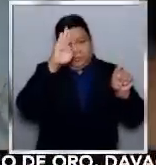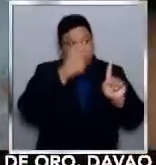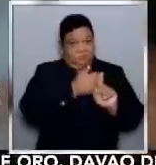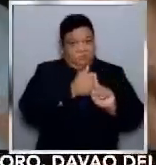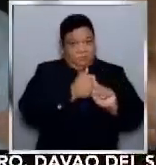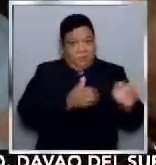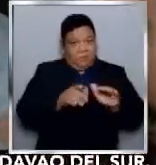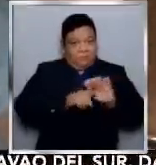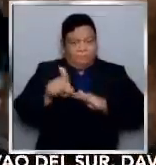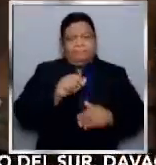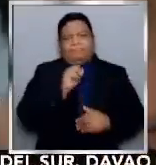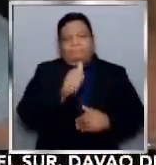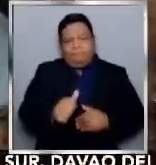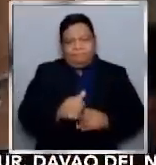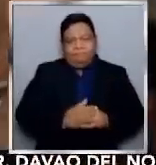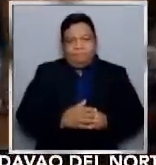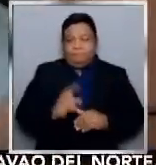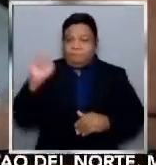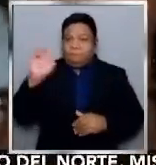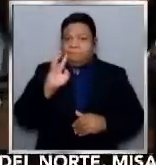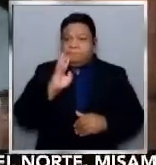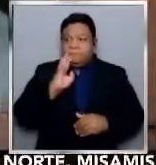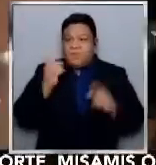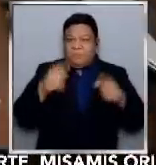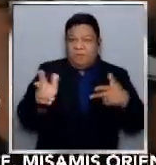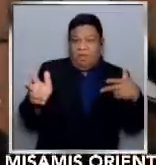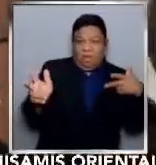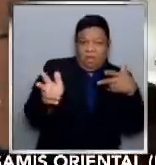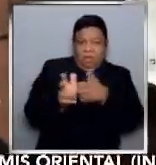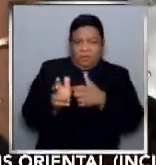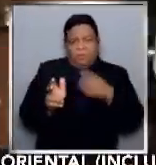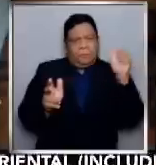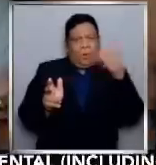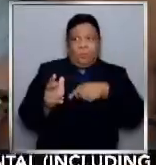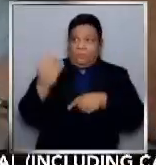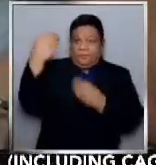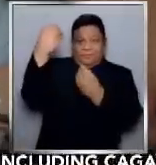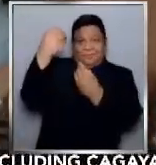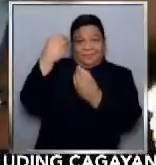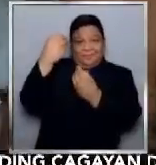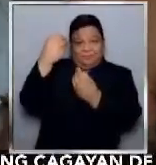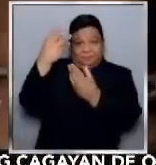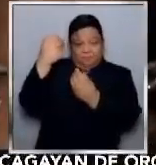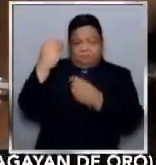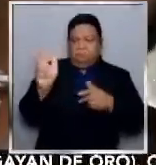yung ano sa stoplight, biglang hinto sa stoplight, then matuloy yung takbo ko.